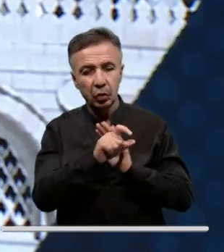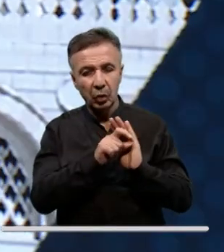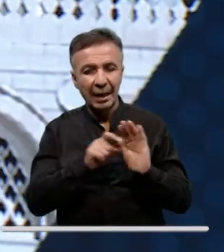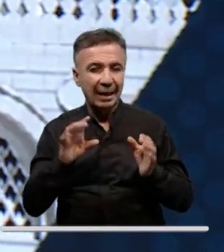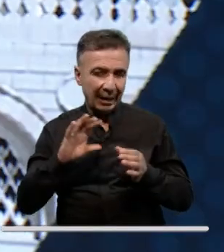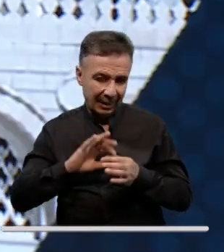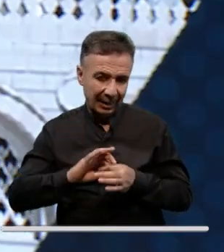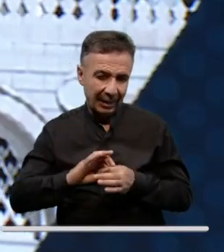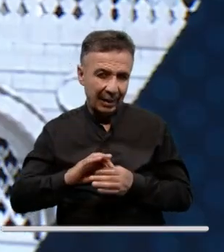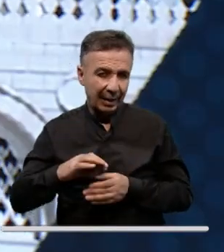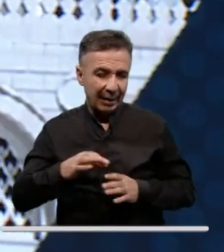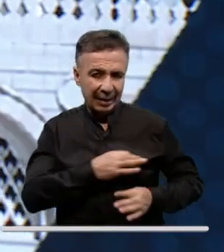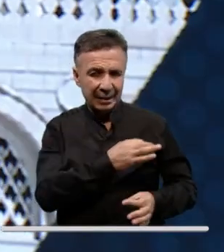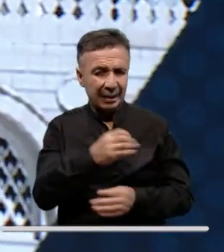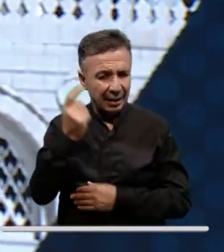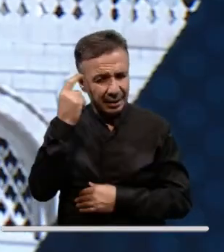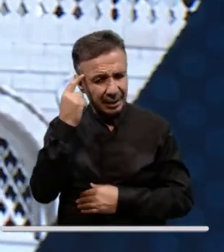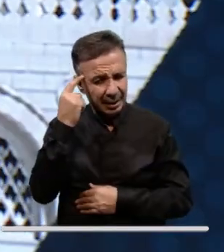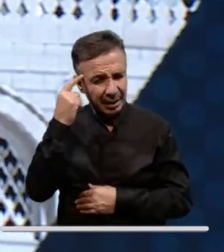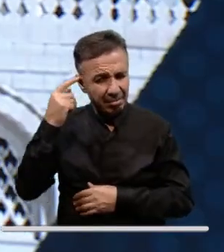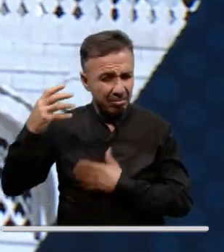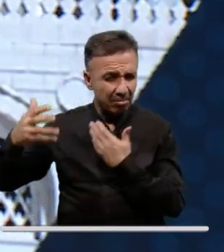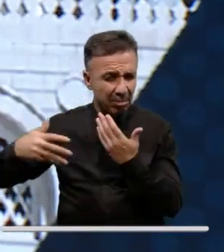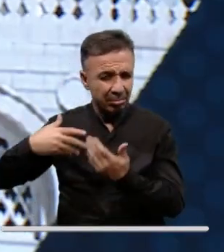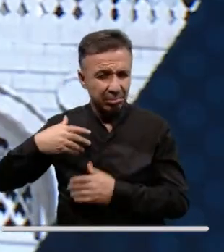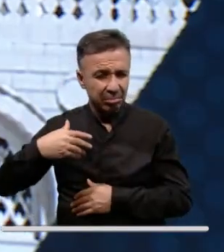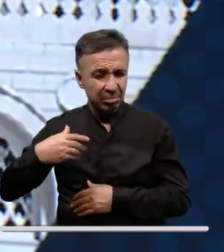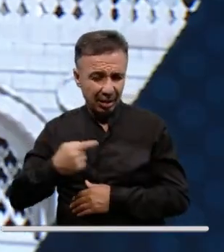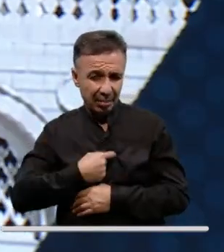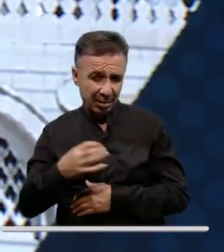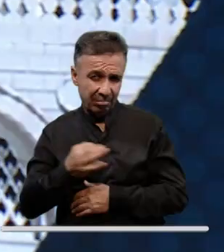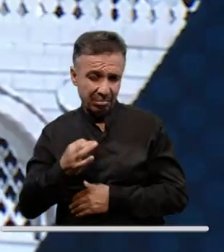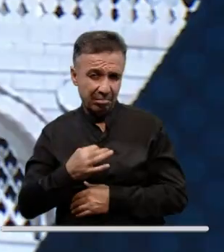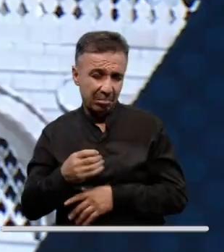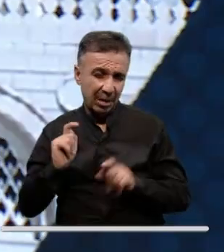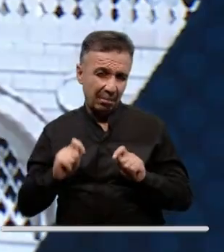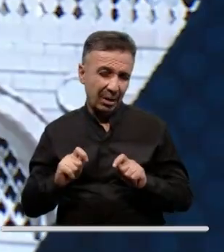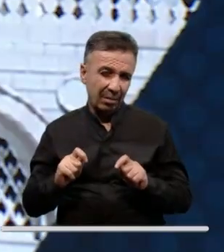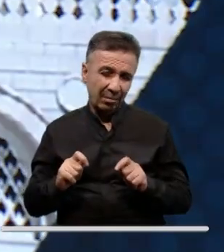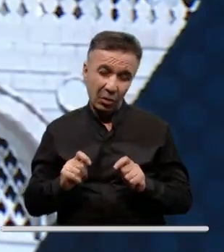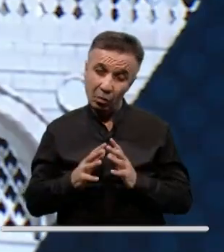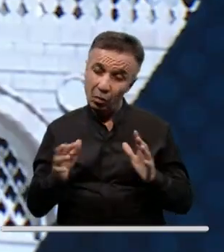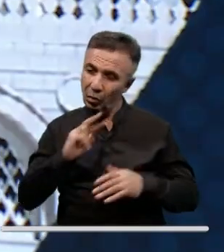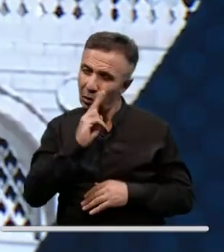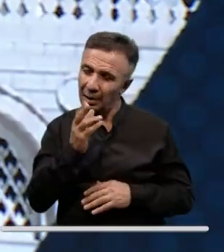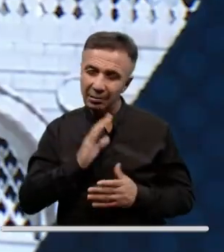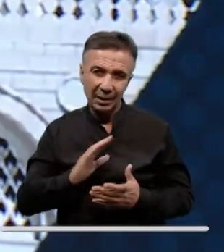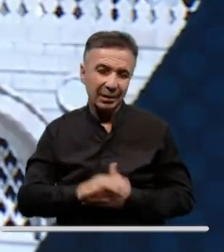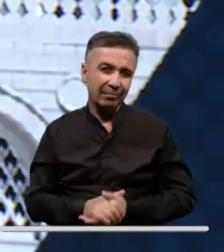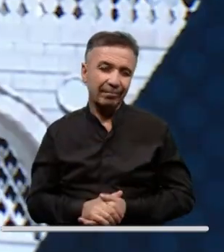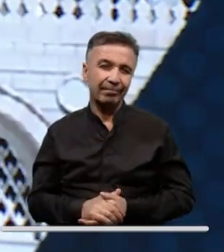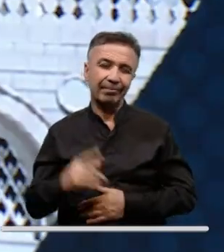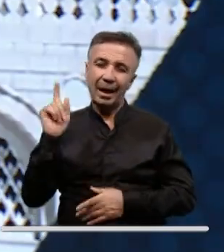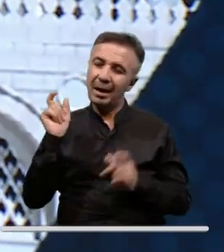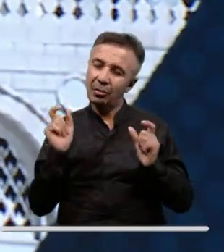insanların zihnini Zihnine vesvese düşürmek gerçekten Günahtır rabbim böyle